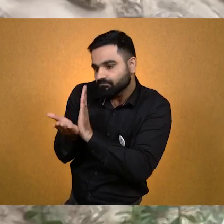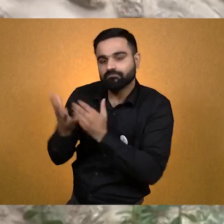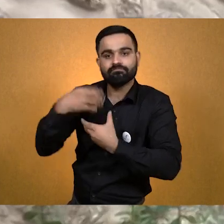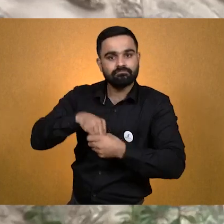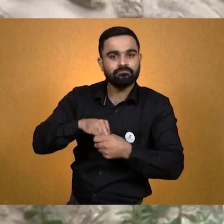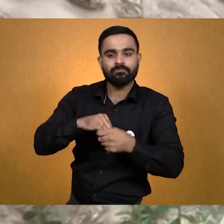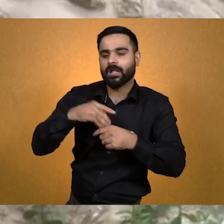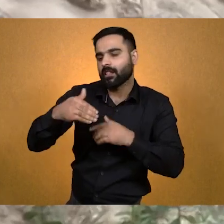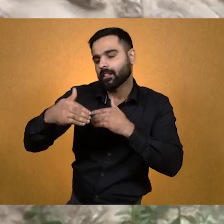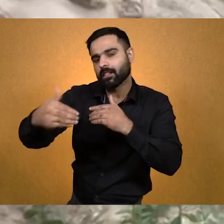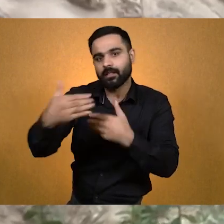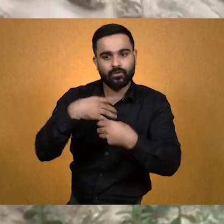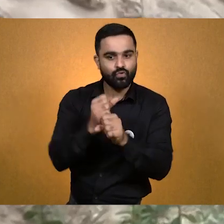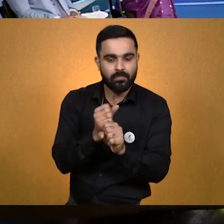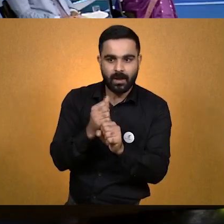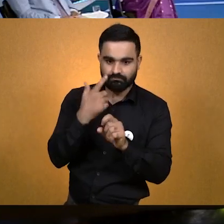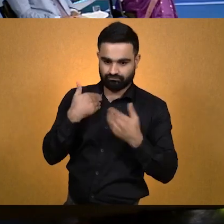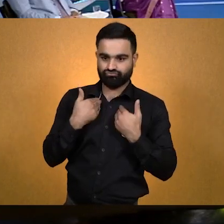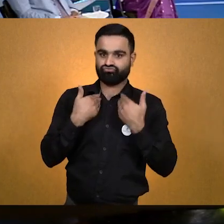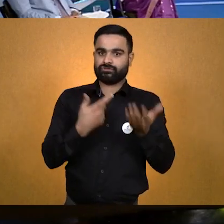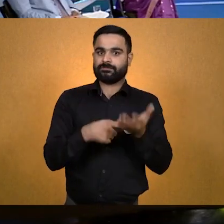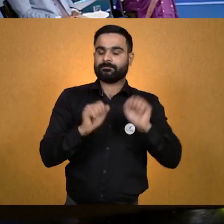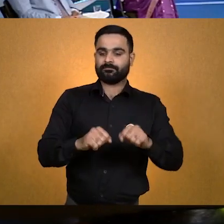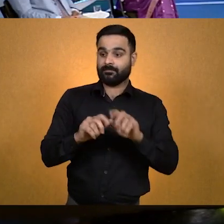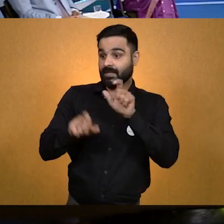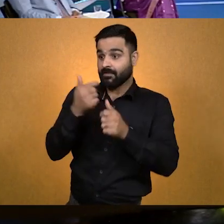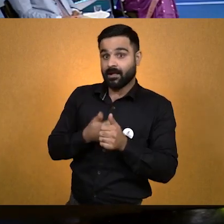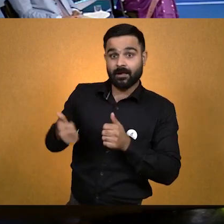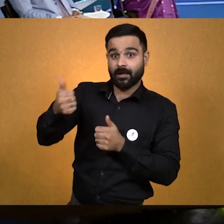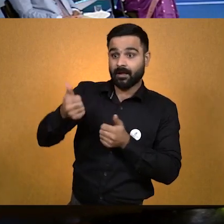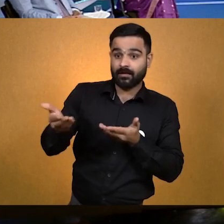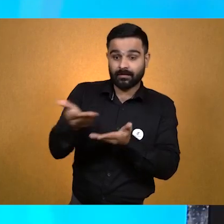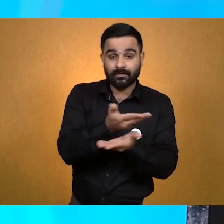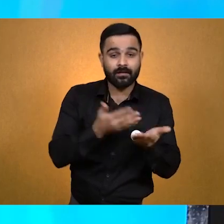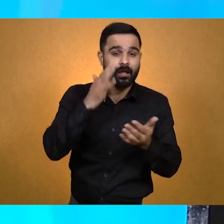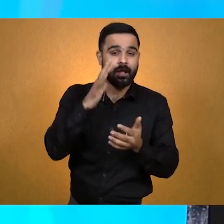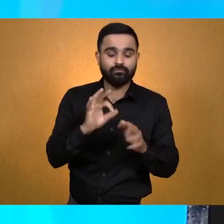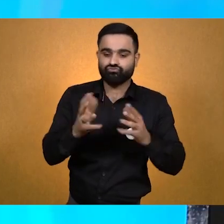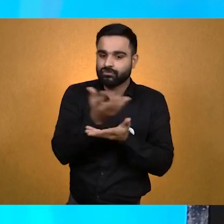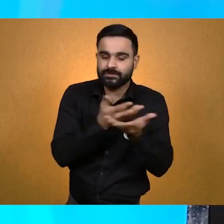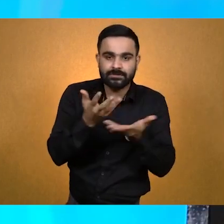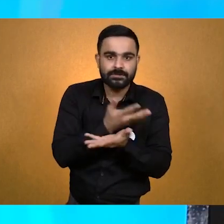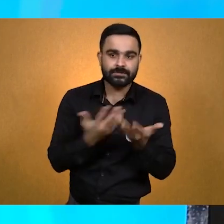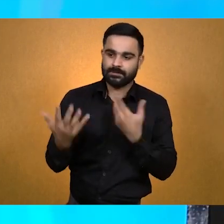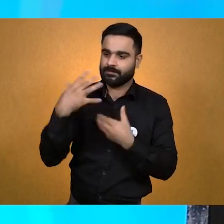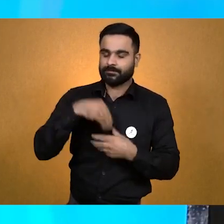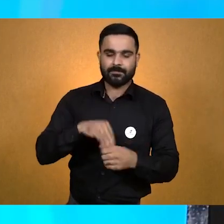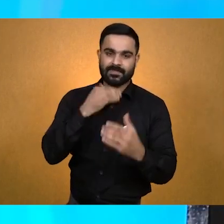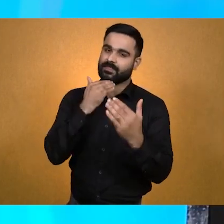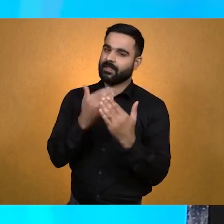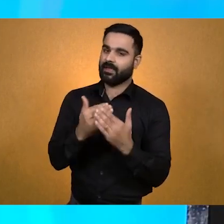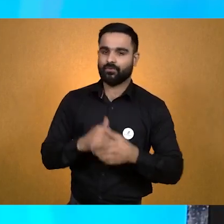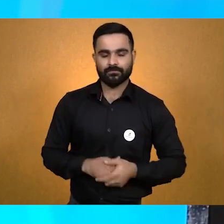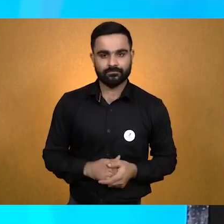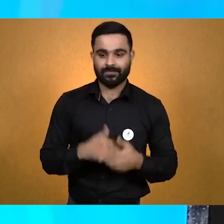and inevitably, you know, create an identity. तो हमारे सभी मेहमानों और दर्शकों को इस महत्वपूर्ण बातचीत का हिस्सा बनने के लिए